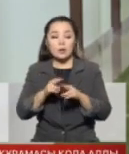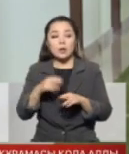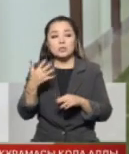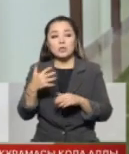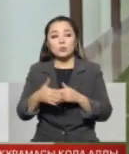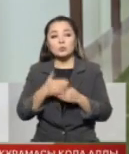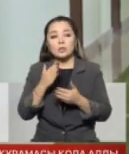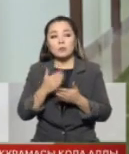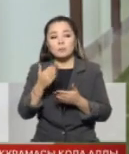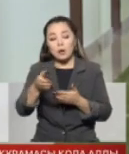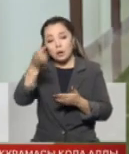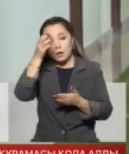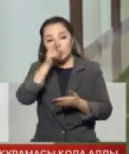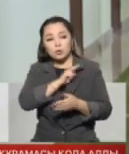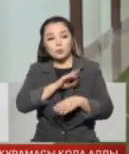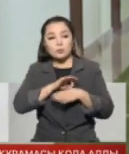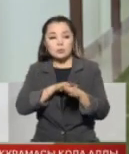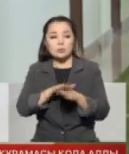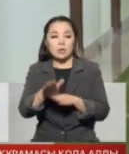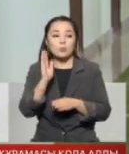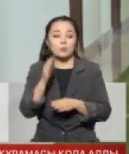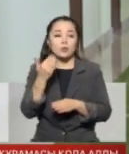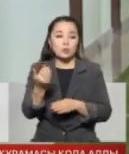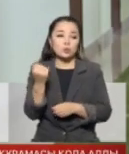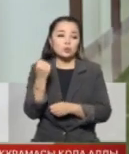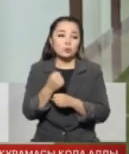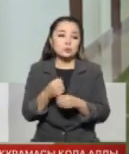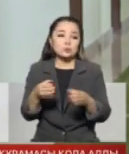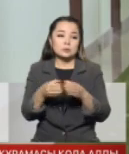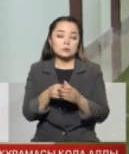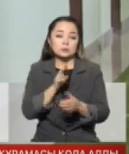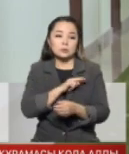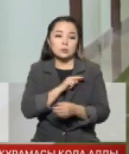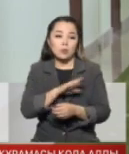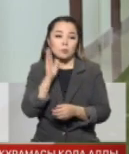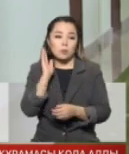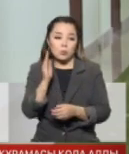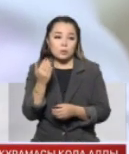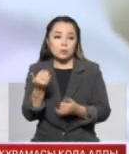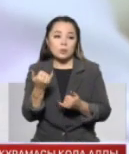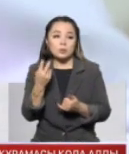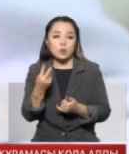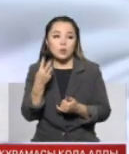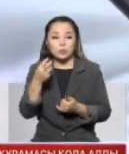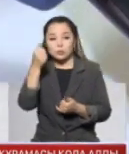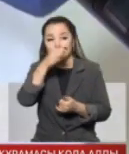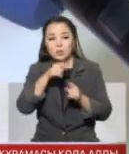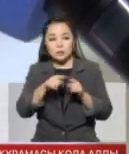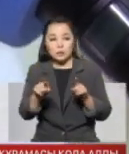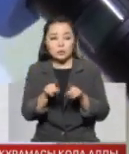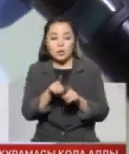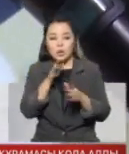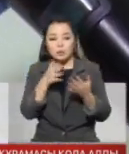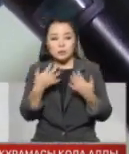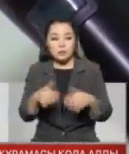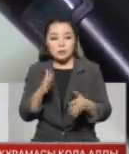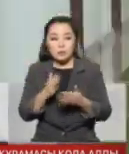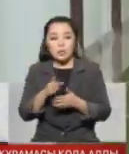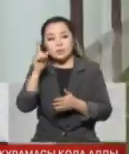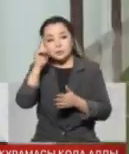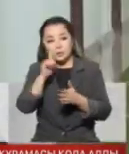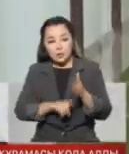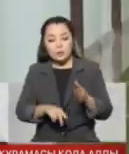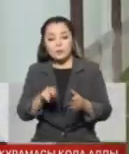50-ден астам ғалымдар жұмылдырылып, жұмыс жасалып жатыр. Қазіргі таңда мінекей 2-3 жылдай уақыт кетті. Аллах қаласа ислам дінін